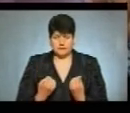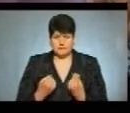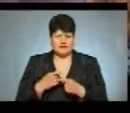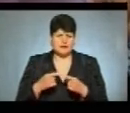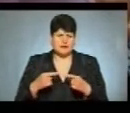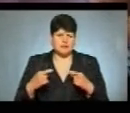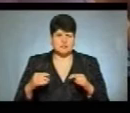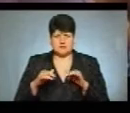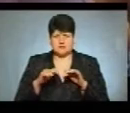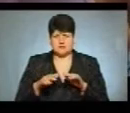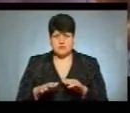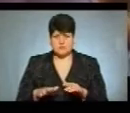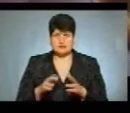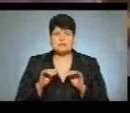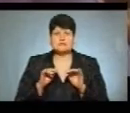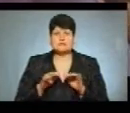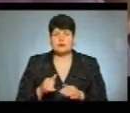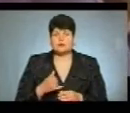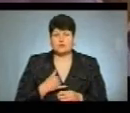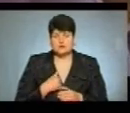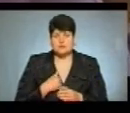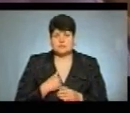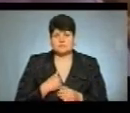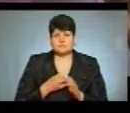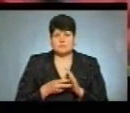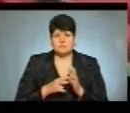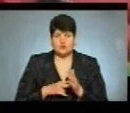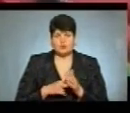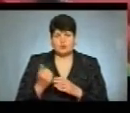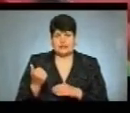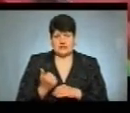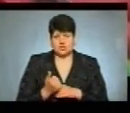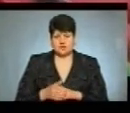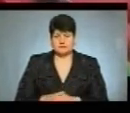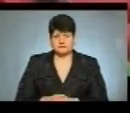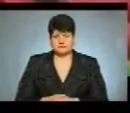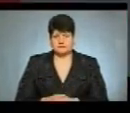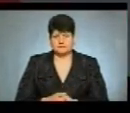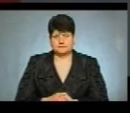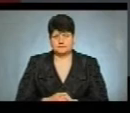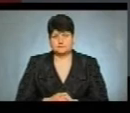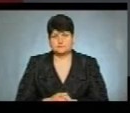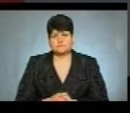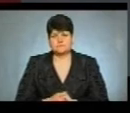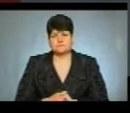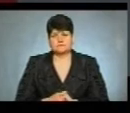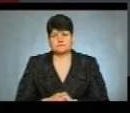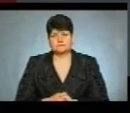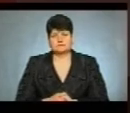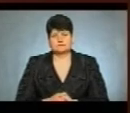різні заходи. Заходи в нас ми плануємо на тиждень. Анжела Шова, Оксана Галіяш, новини.